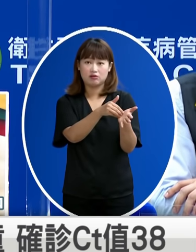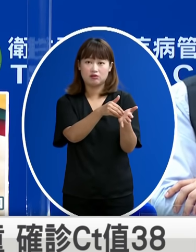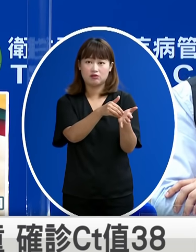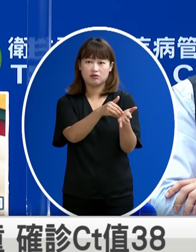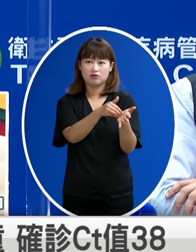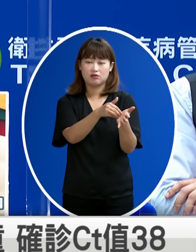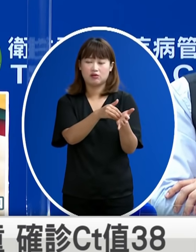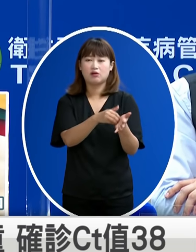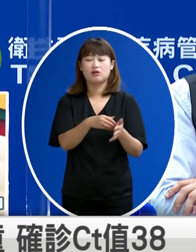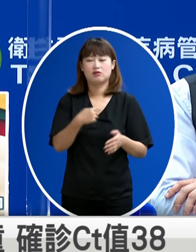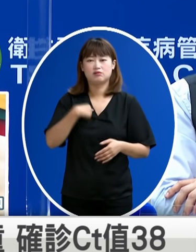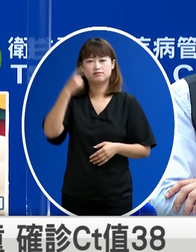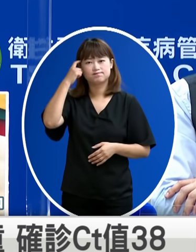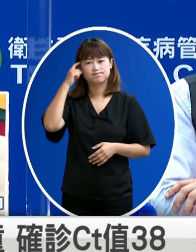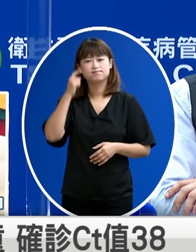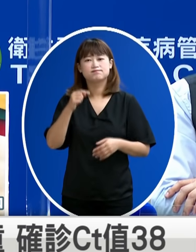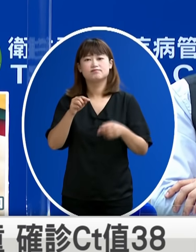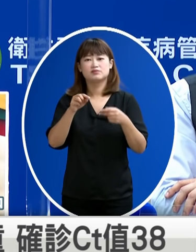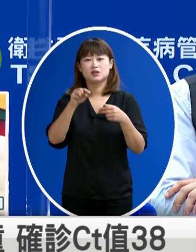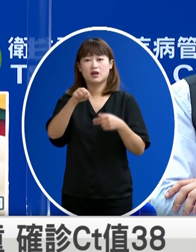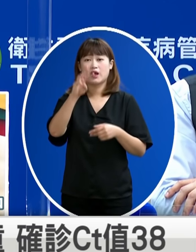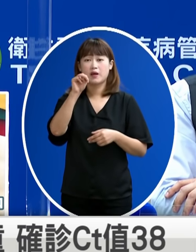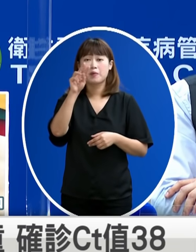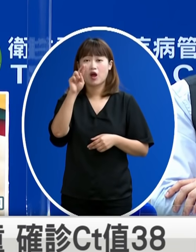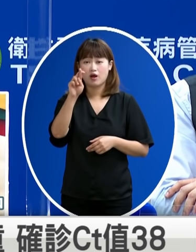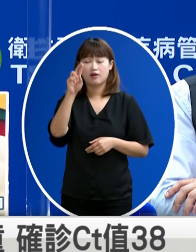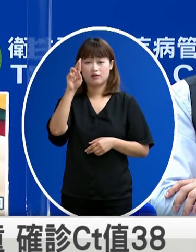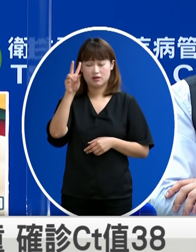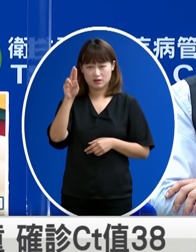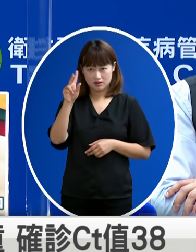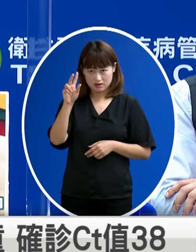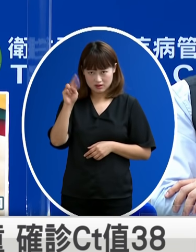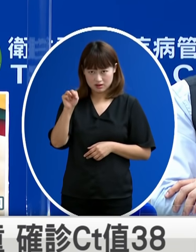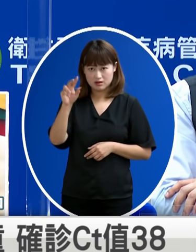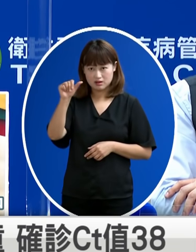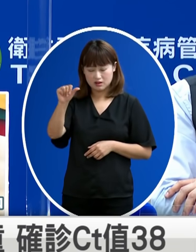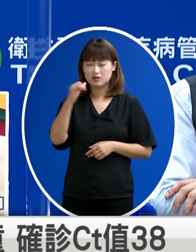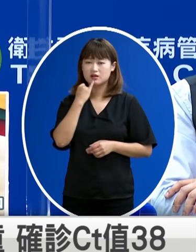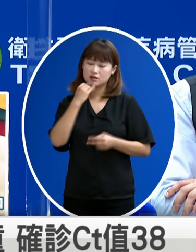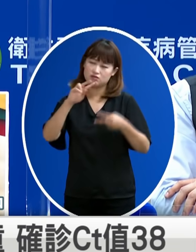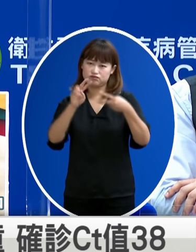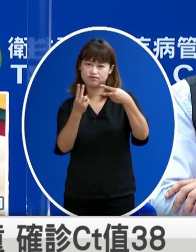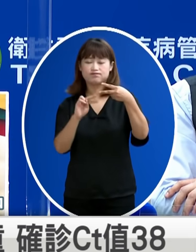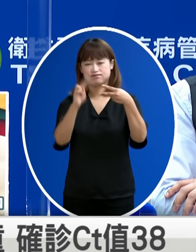学理上这两种都是 mRNA 哈，其实是可以交换选择的。